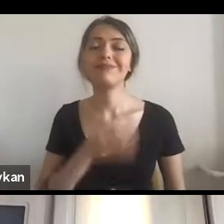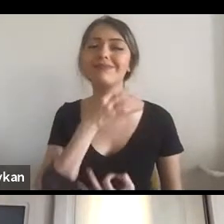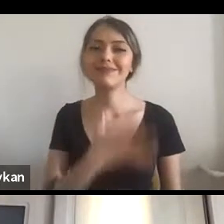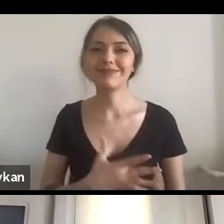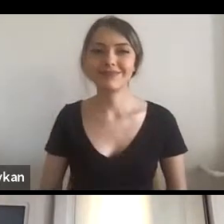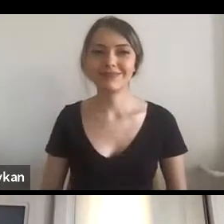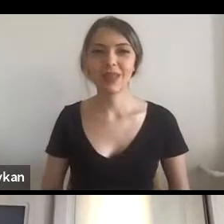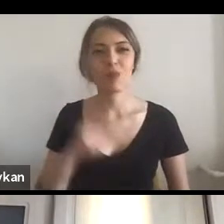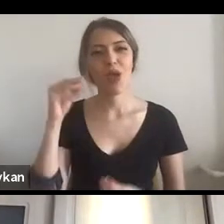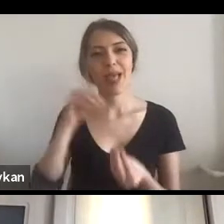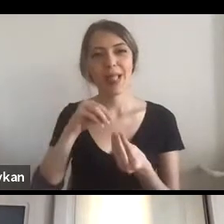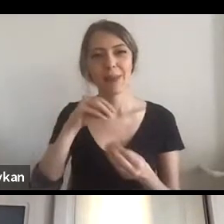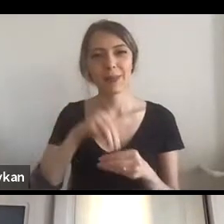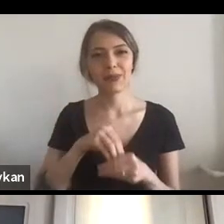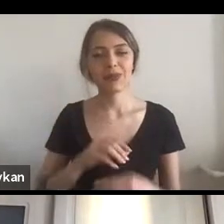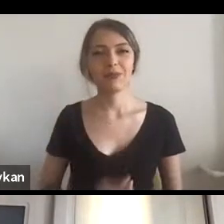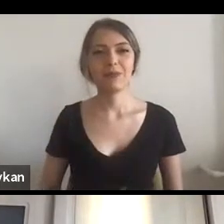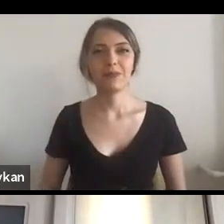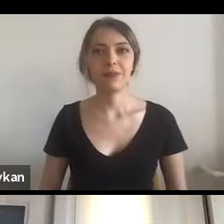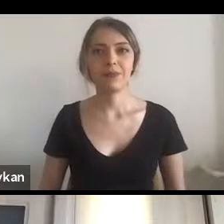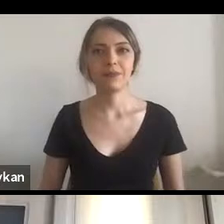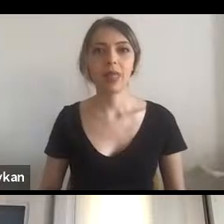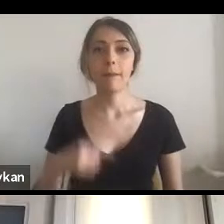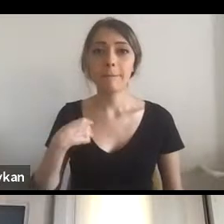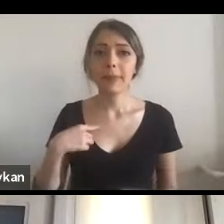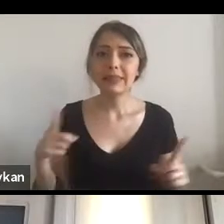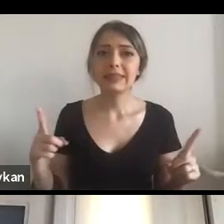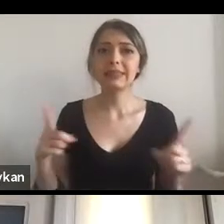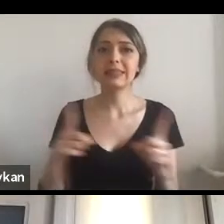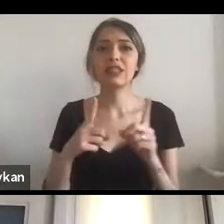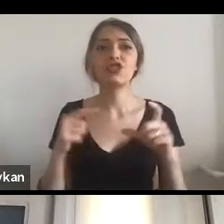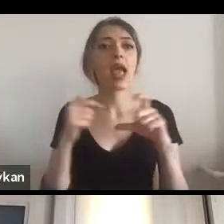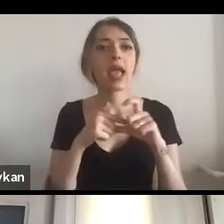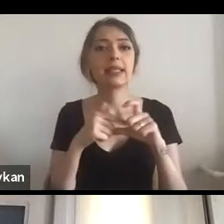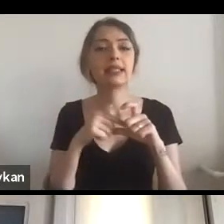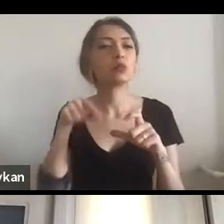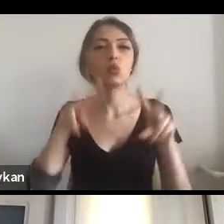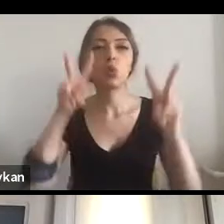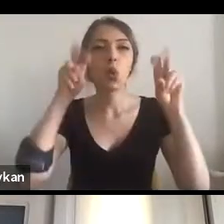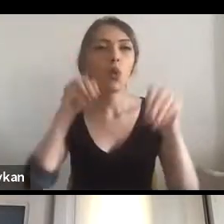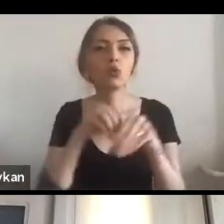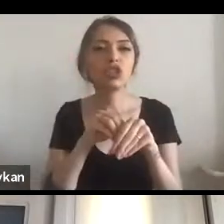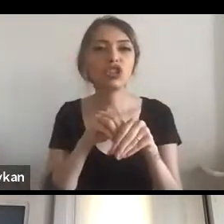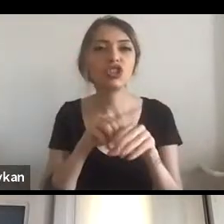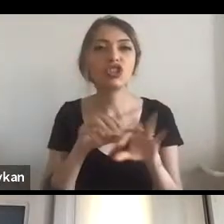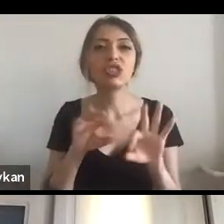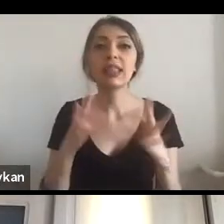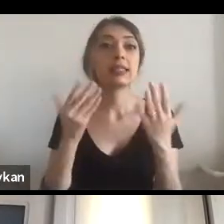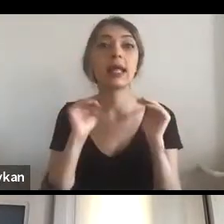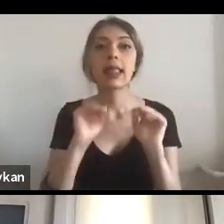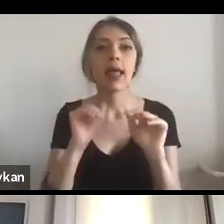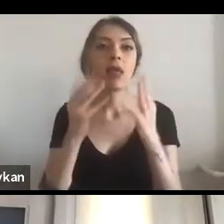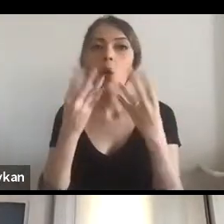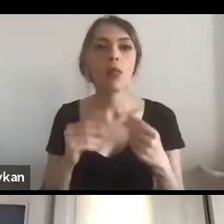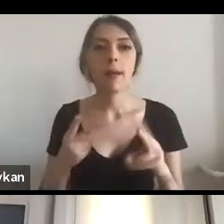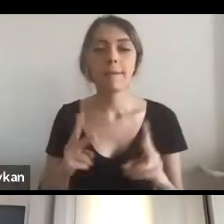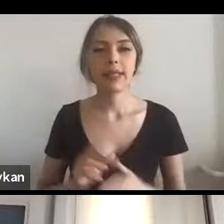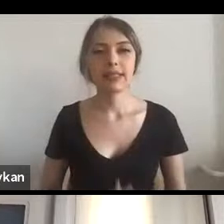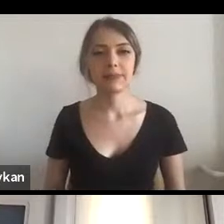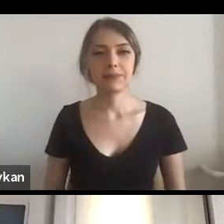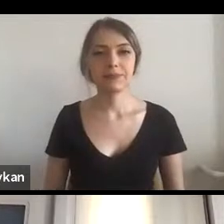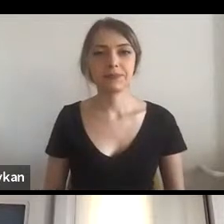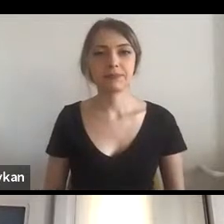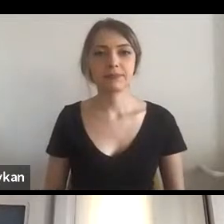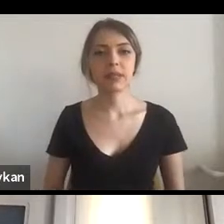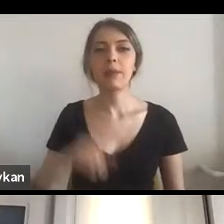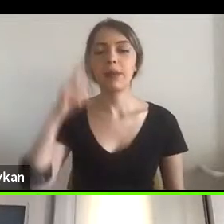Teşekkürler bu ekleme için. Ben de kısaca aslında hani etkiniz en azından bu konuda size nasıl destek olabilir diye